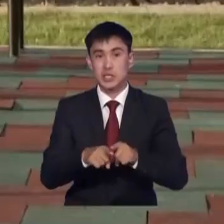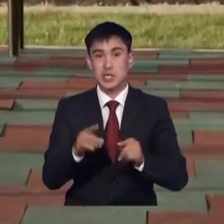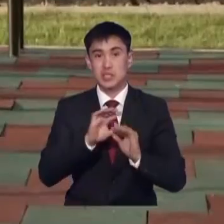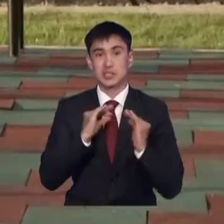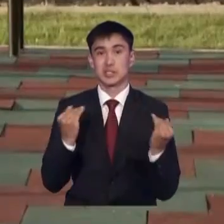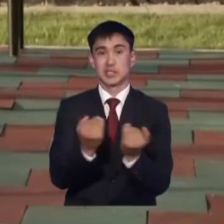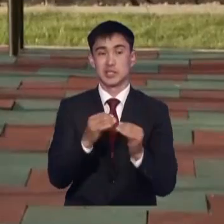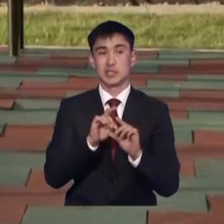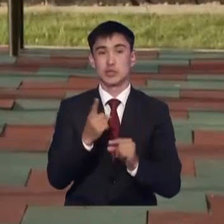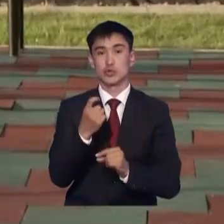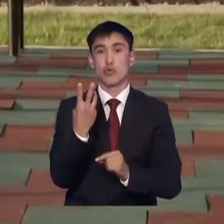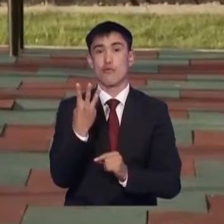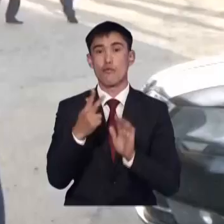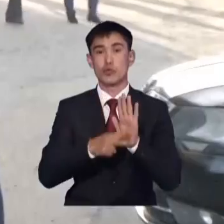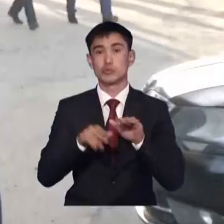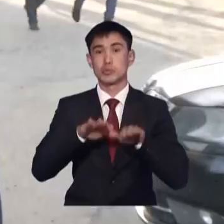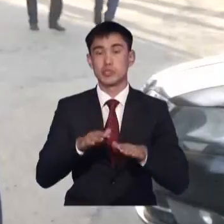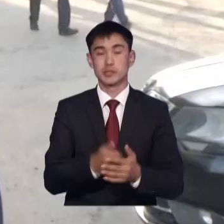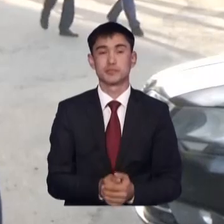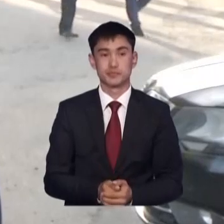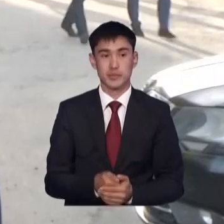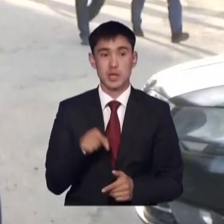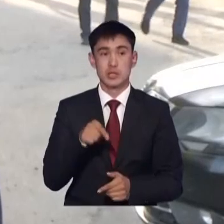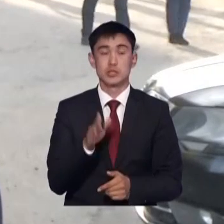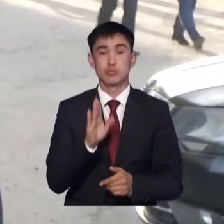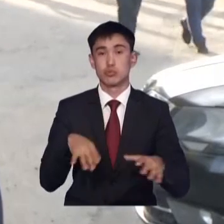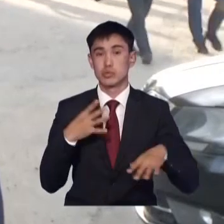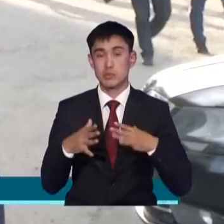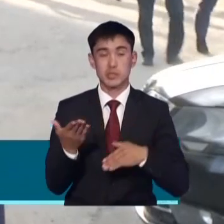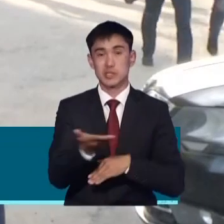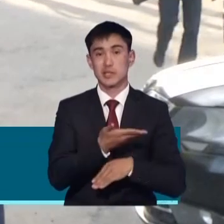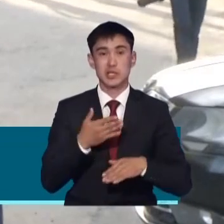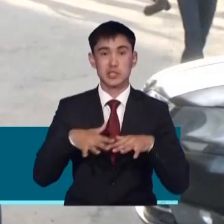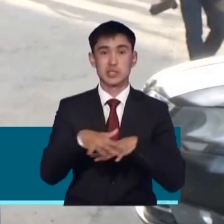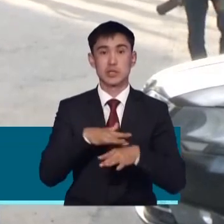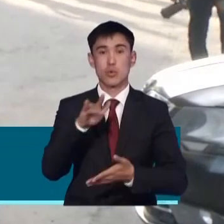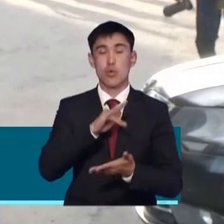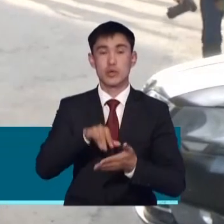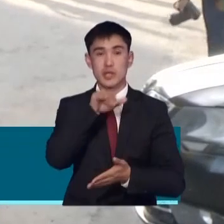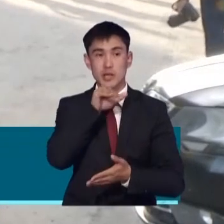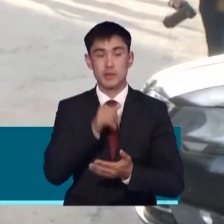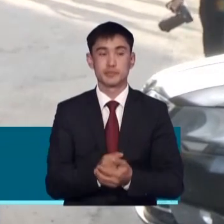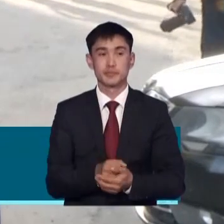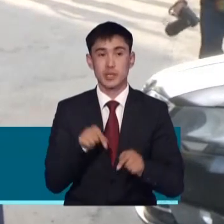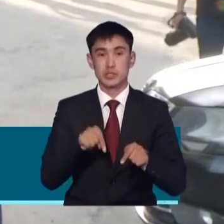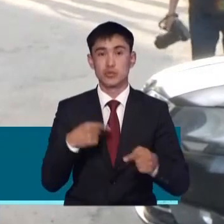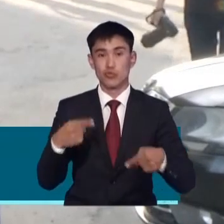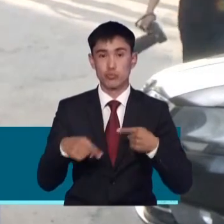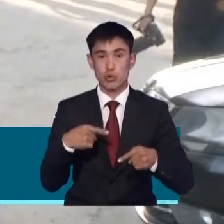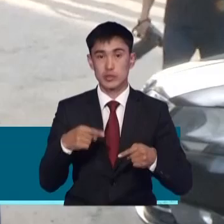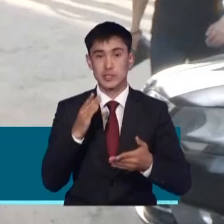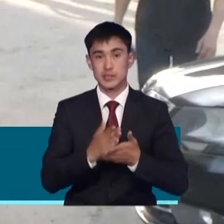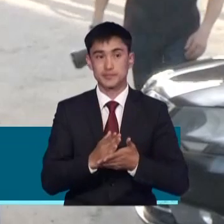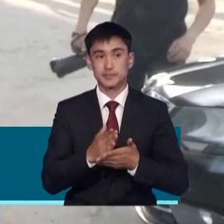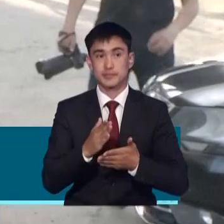трибуна на 180 мест здесь будут заниматься все наше население города Текели здесь футбол футзал